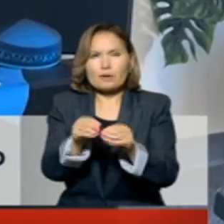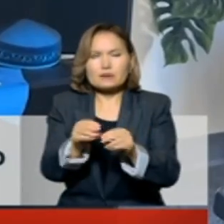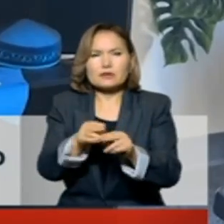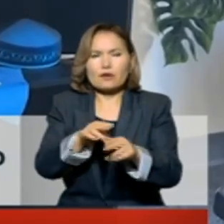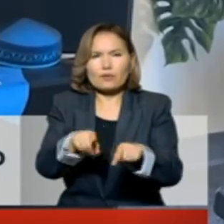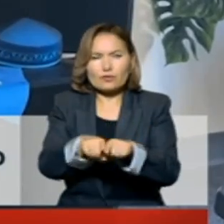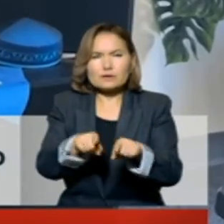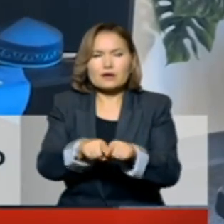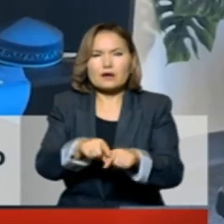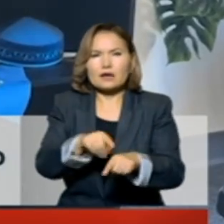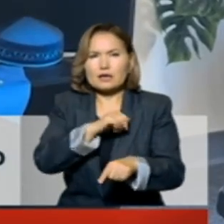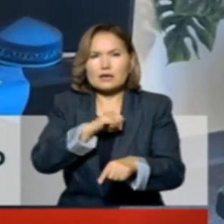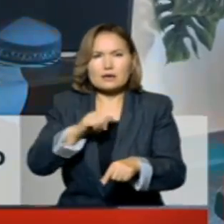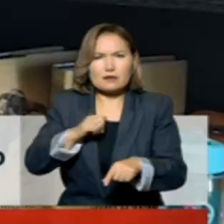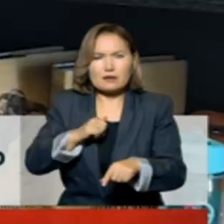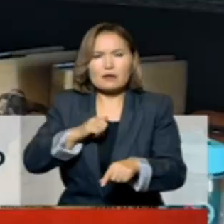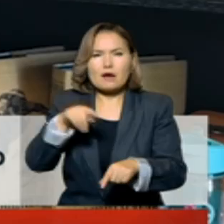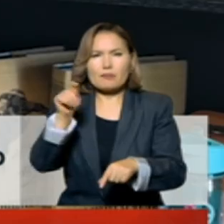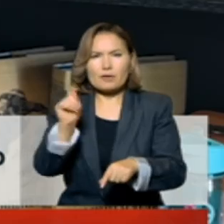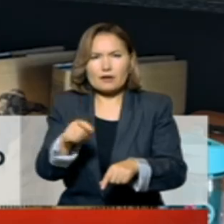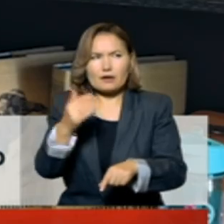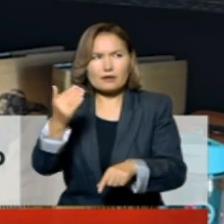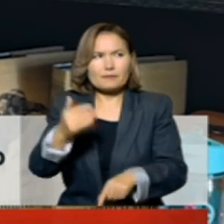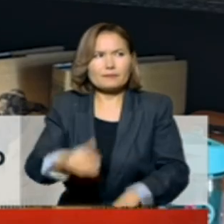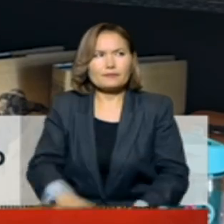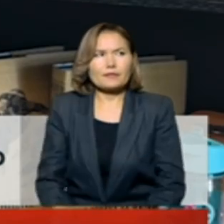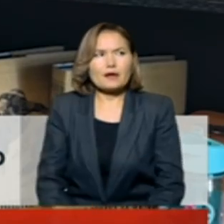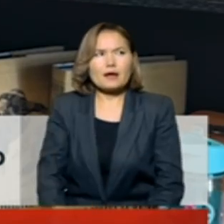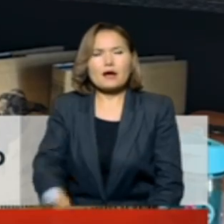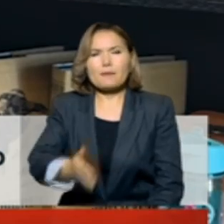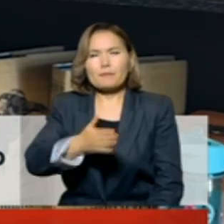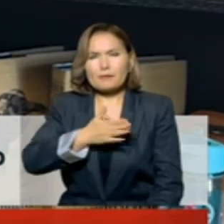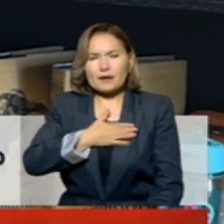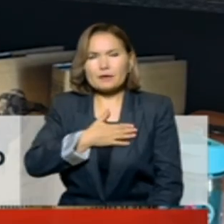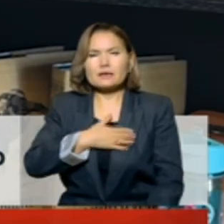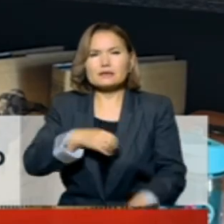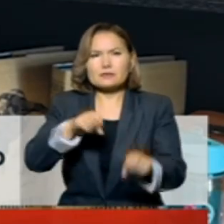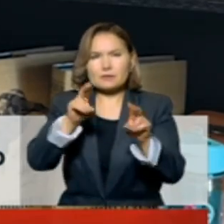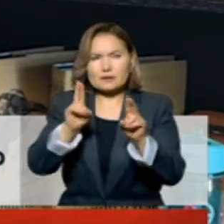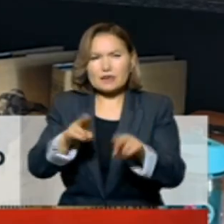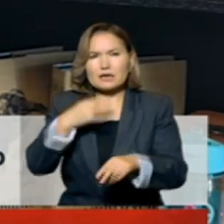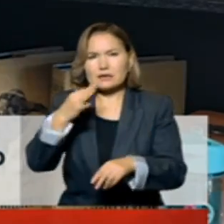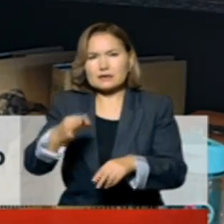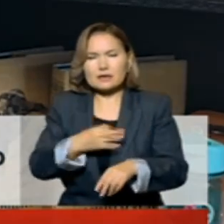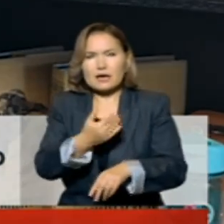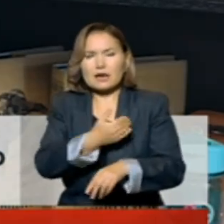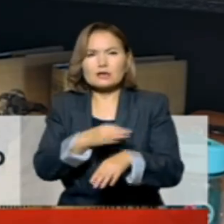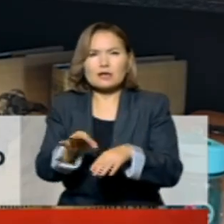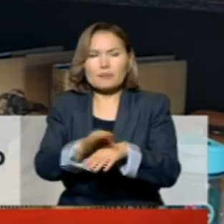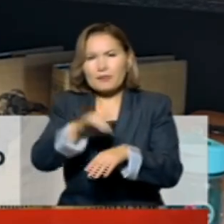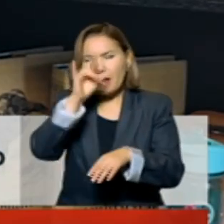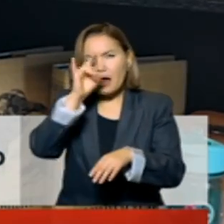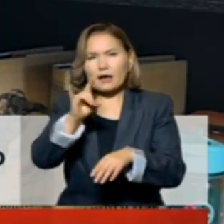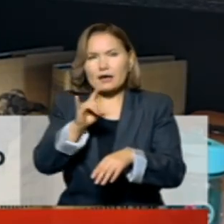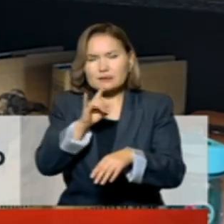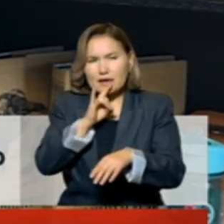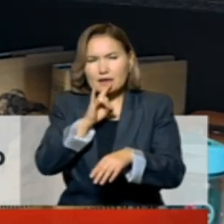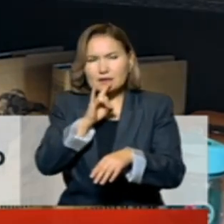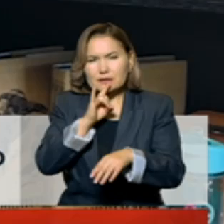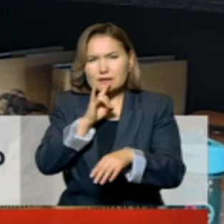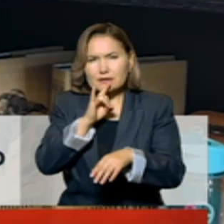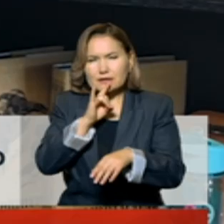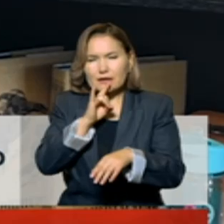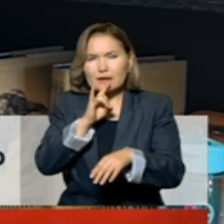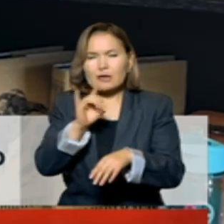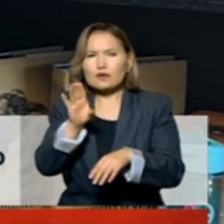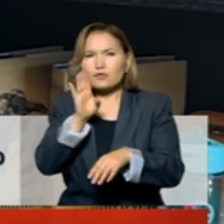өзі мұхит асып әкеліп беріпті. Енді сол баламды үйлендіру үшін өзім сол Қазақстаннан қыз алып келдім